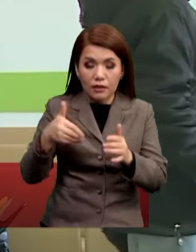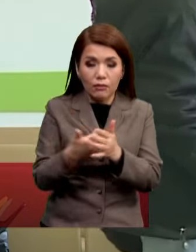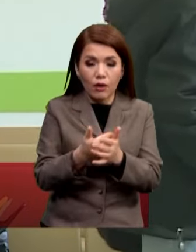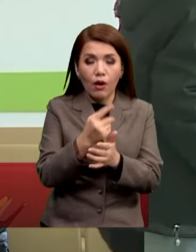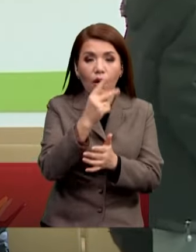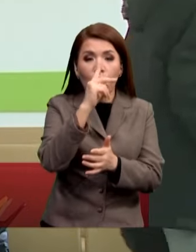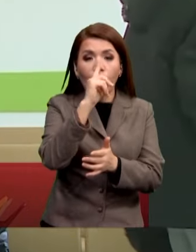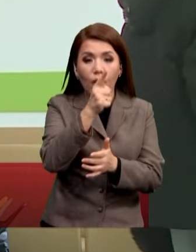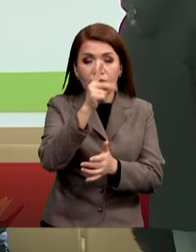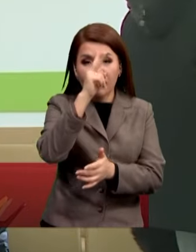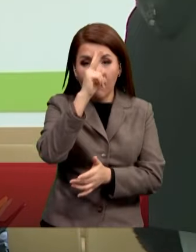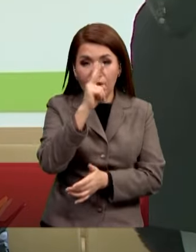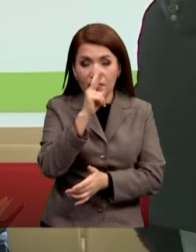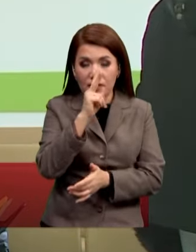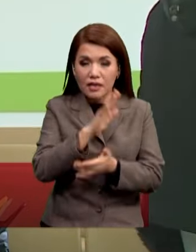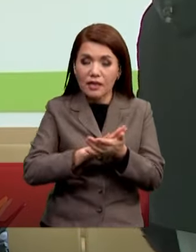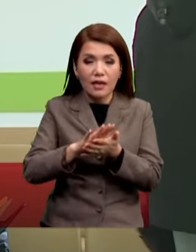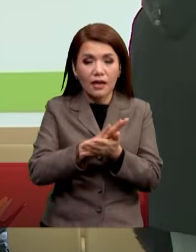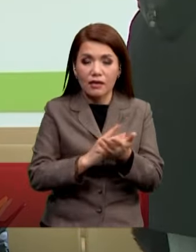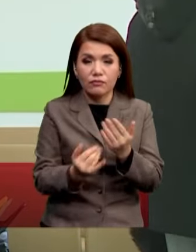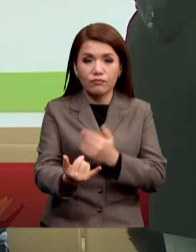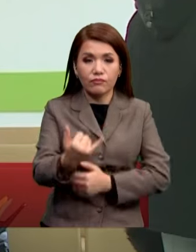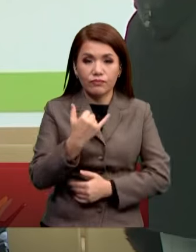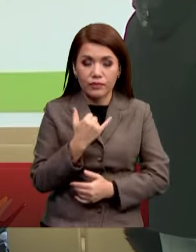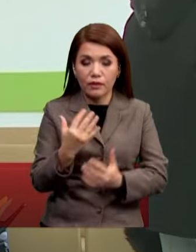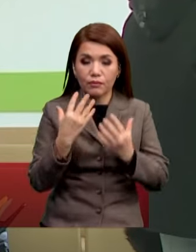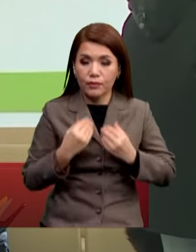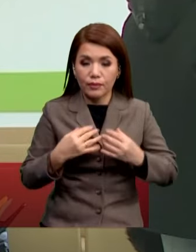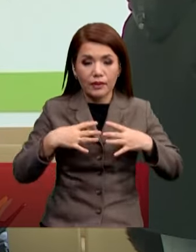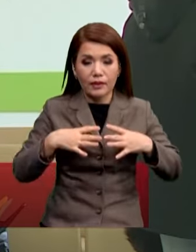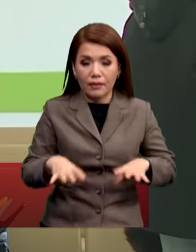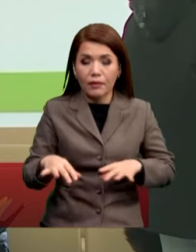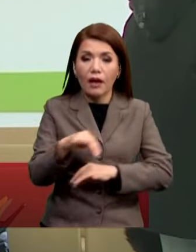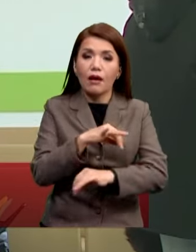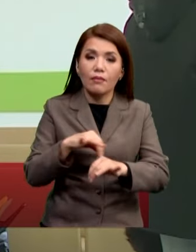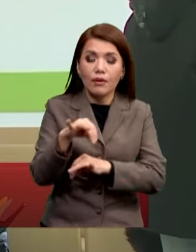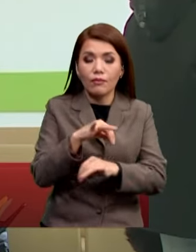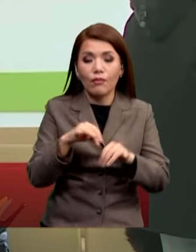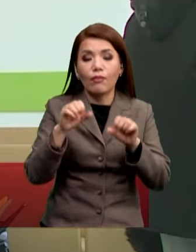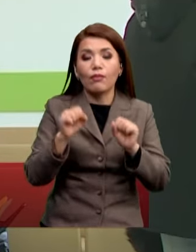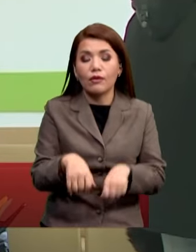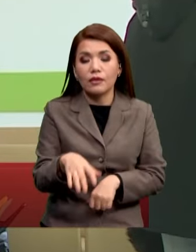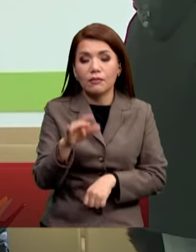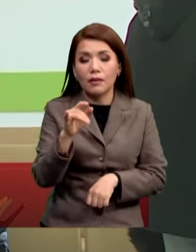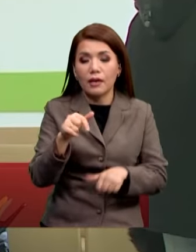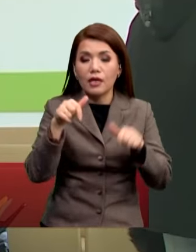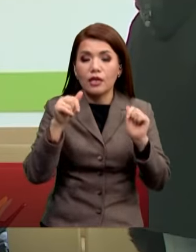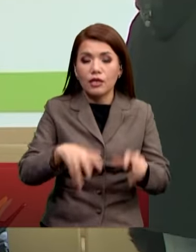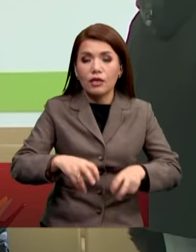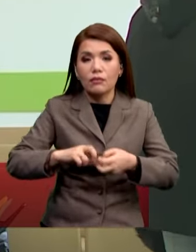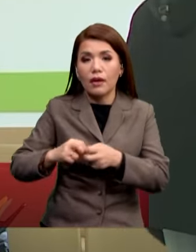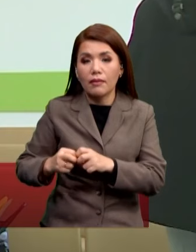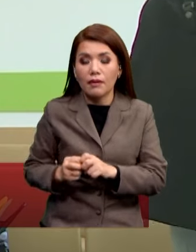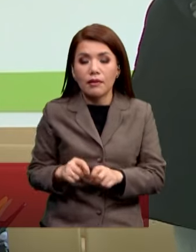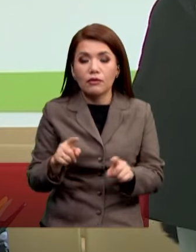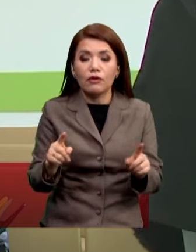и 2 месяца, они не встретились ни разу. Мы могли встретиться, обговорить, мы могли решить какие-то проблемы,